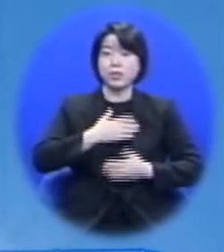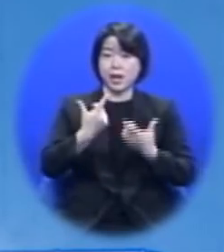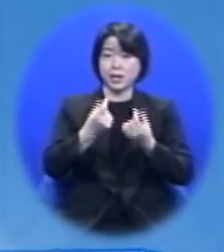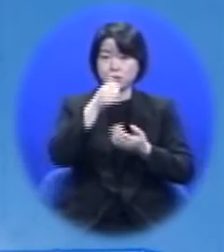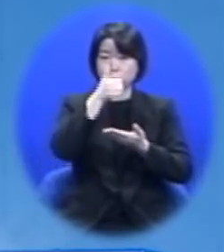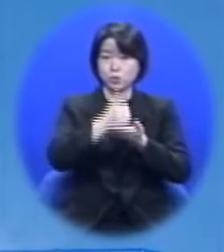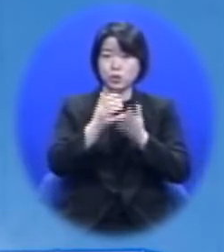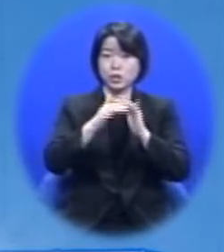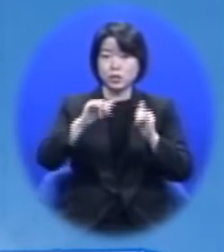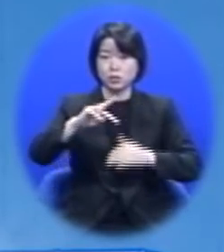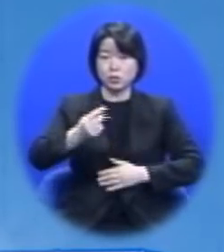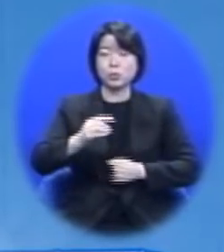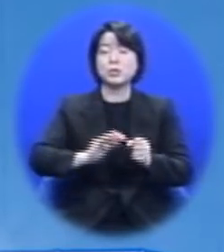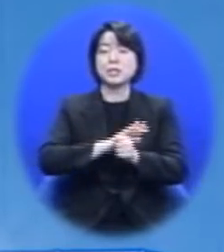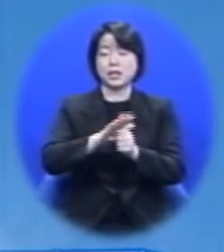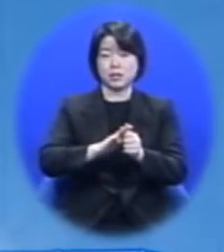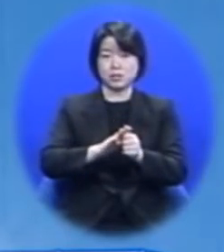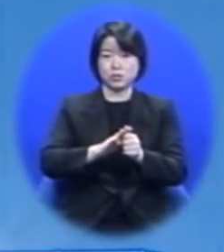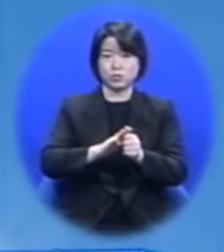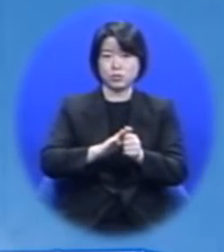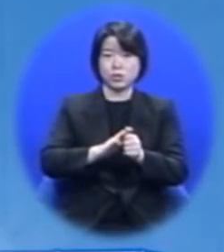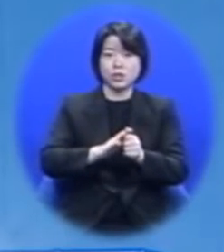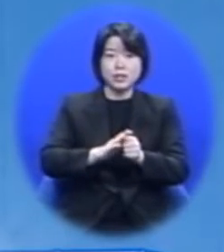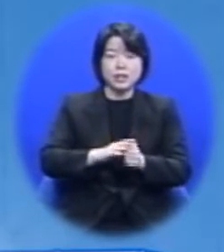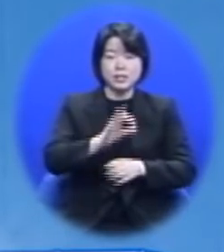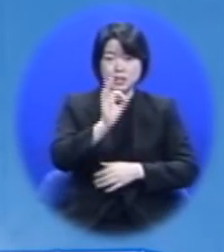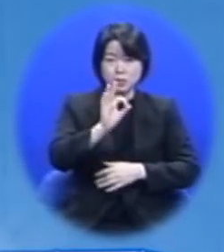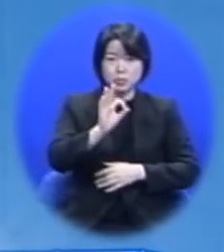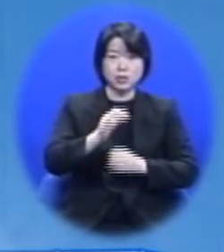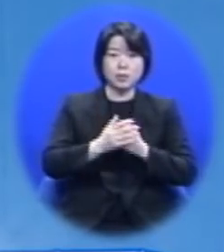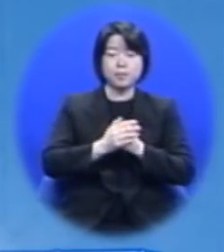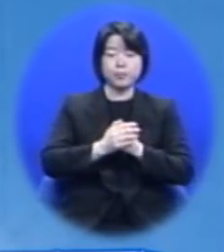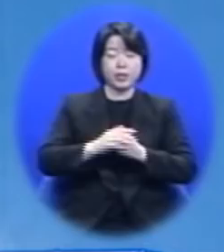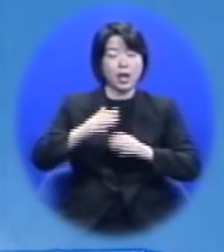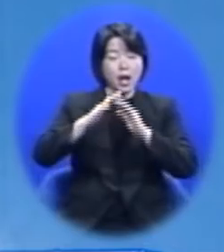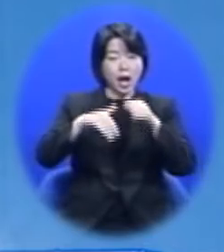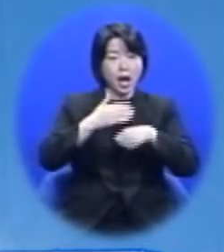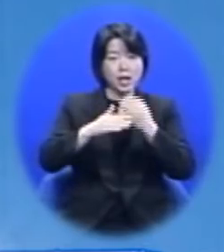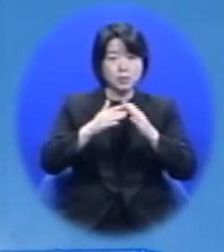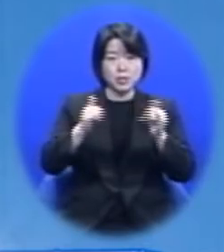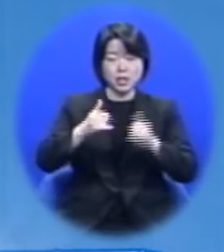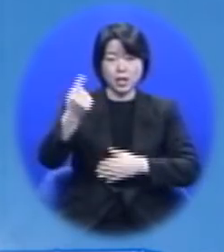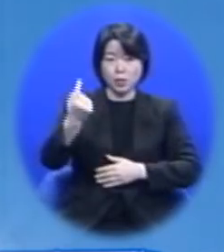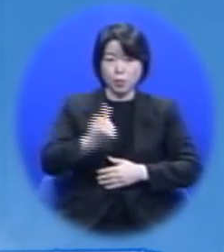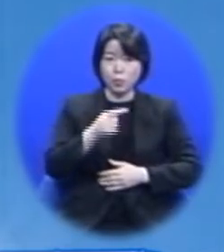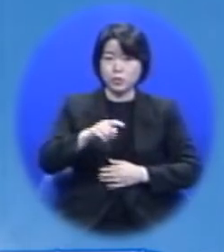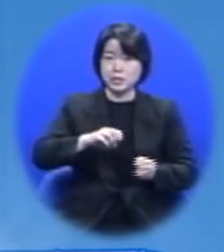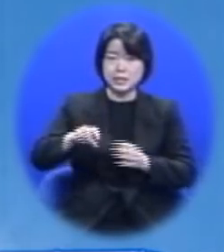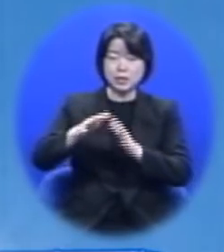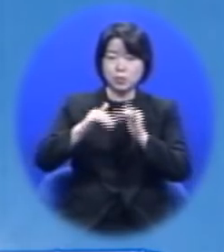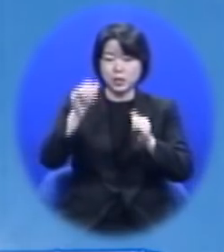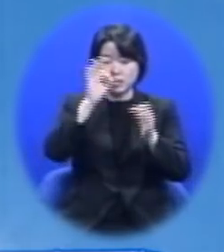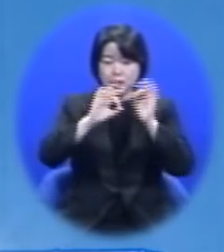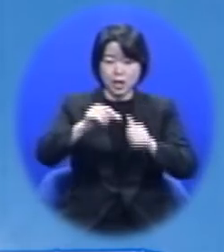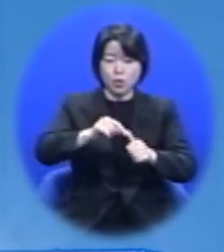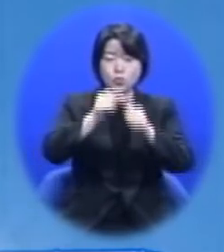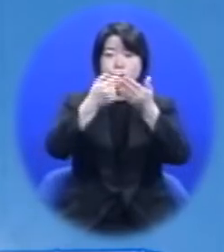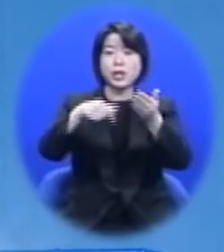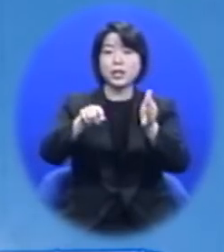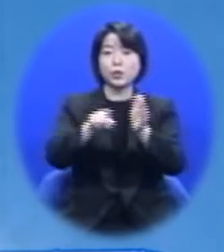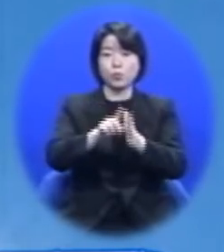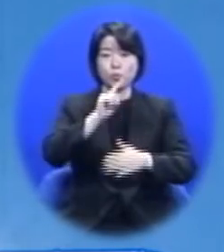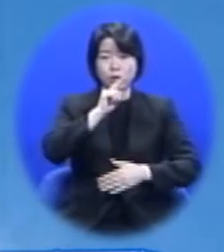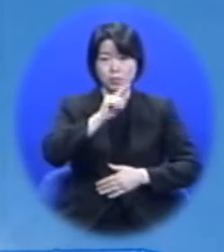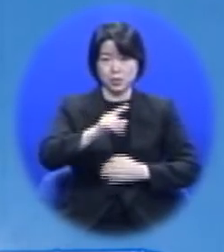사랑하신다. 10절 말씀에 인자에 온 것은 잃어버린 자를 찾아 구원하려 함이니라. 예수님이 그날